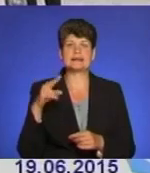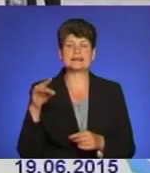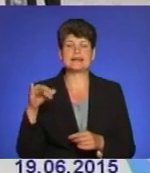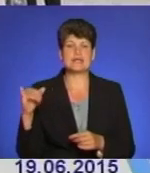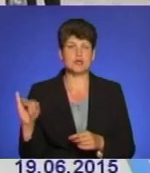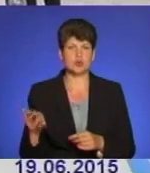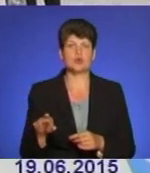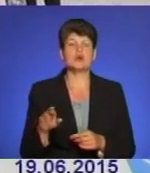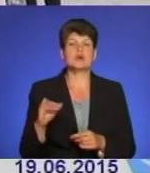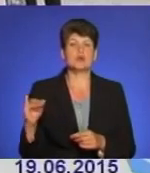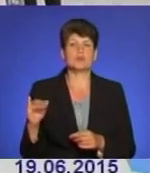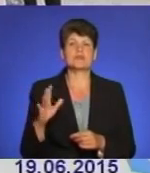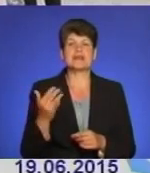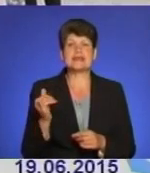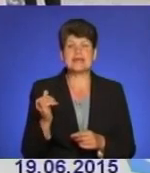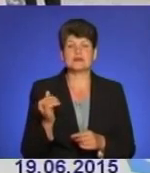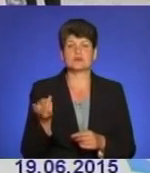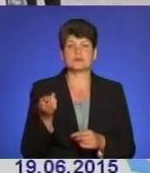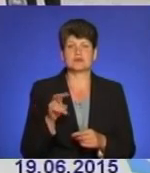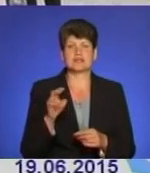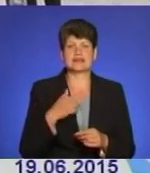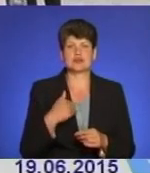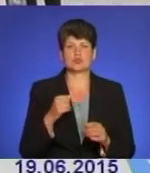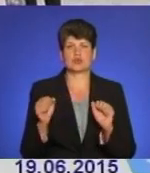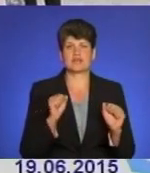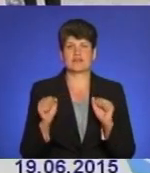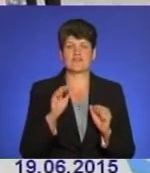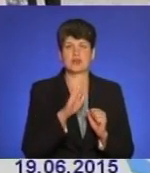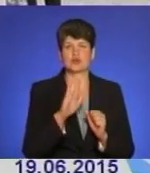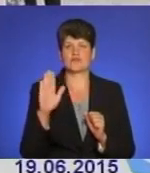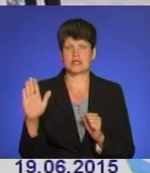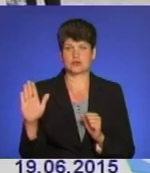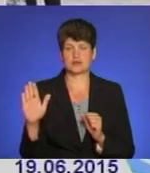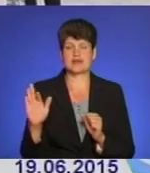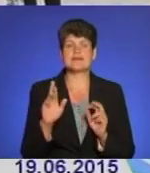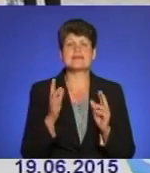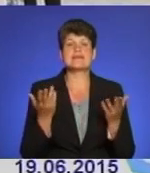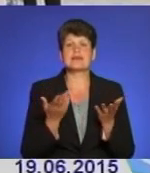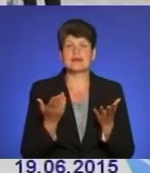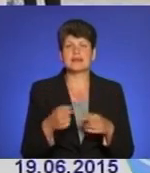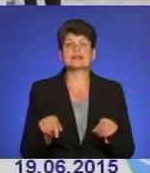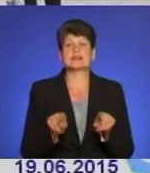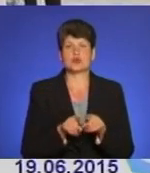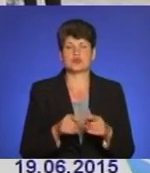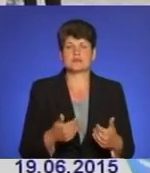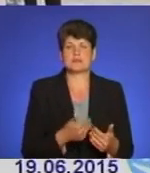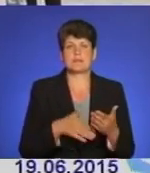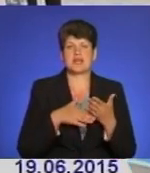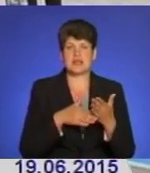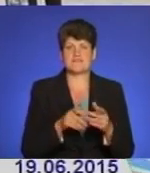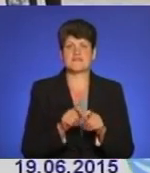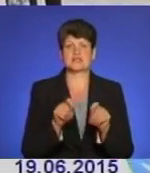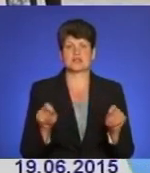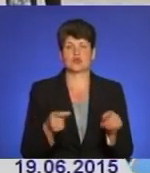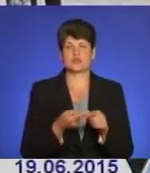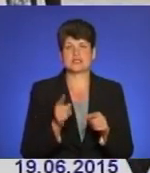сьогодні завітав до нас, і нашому керівникові Віктору Вікторовичу, який теж сприяв відкриттю